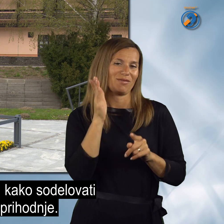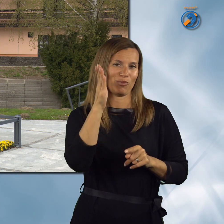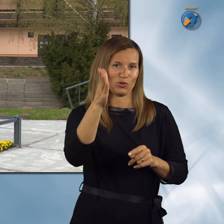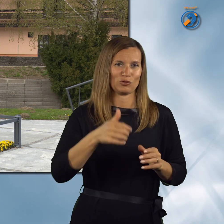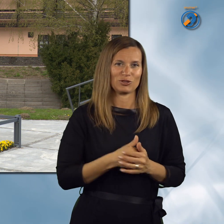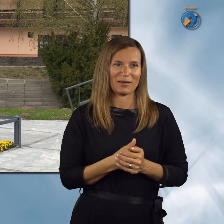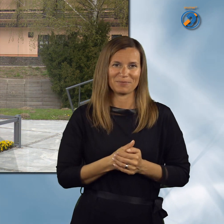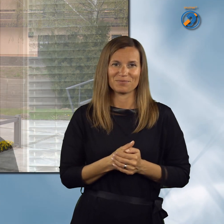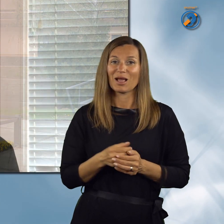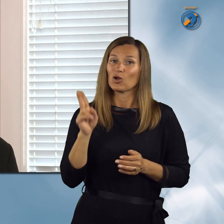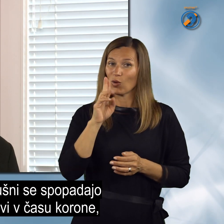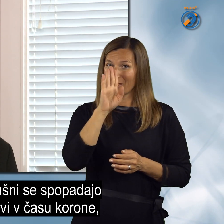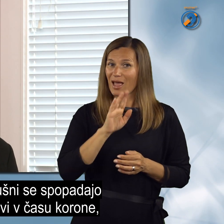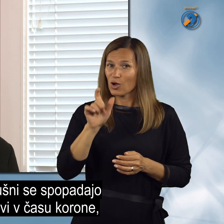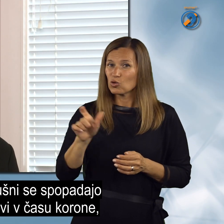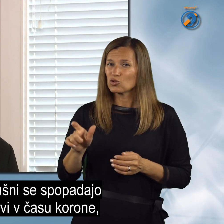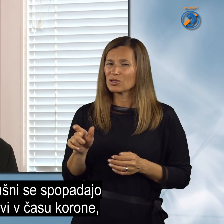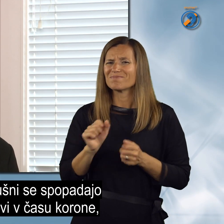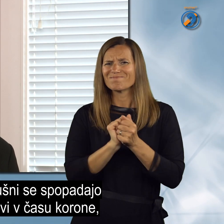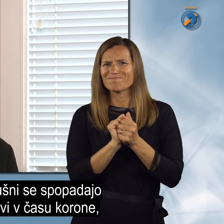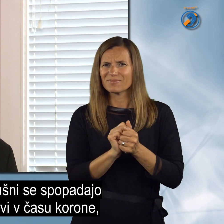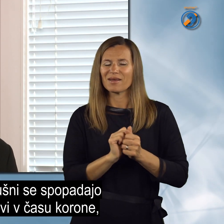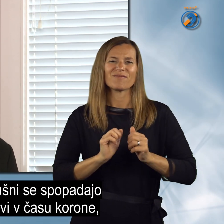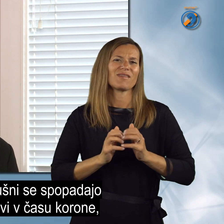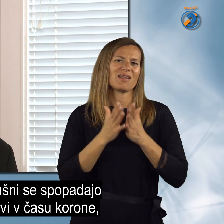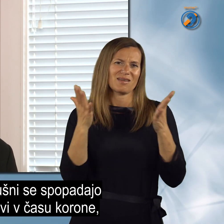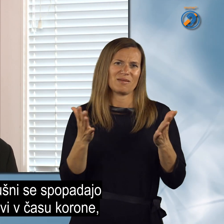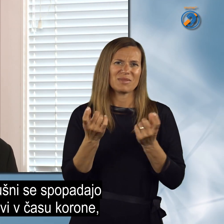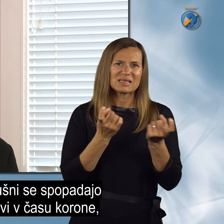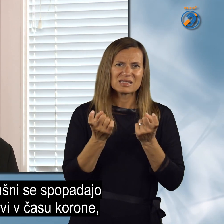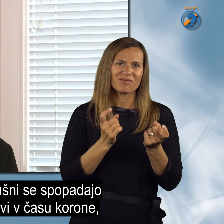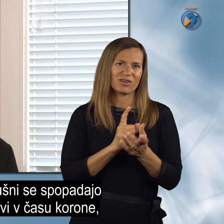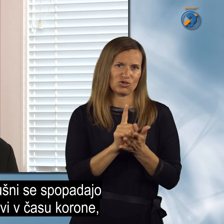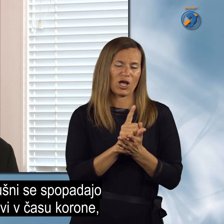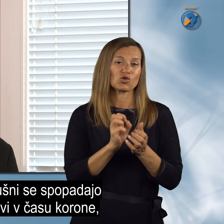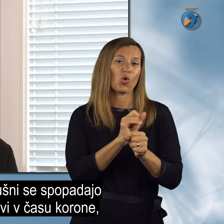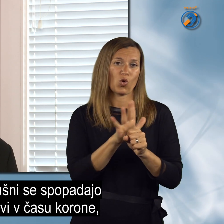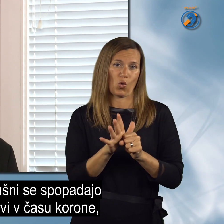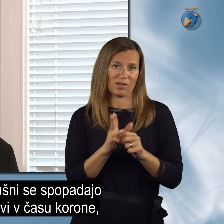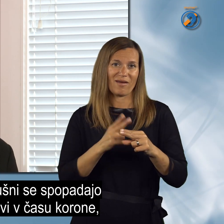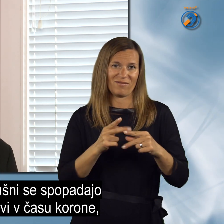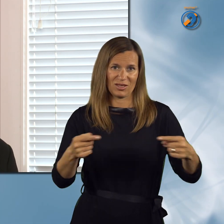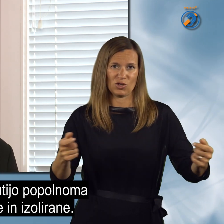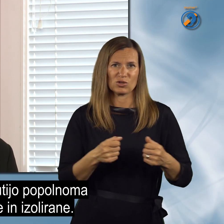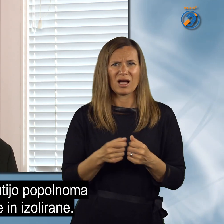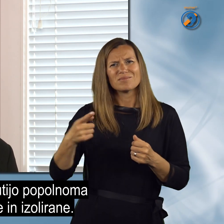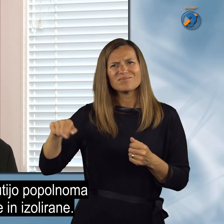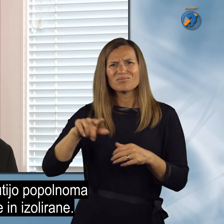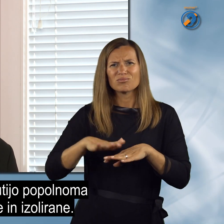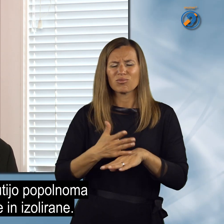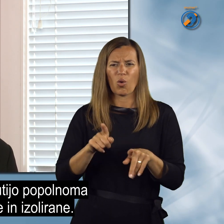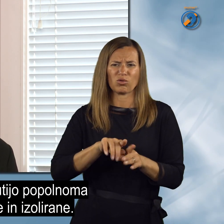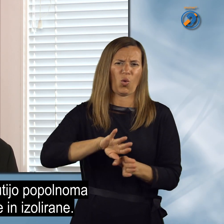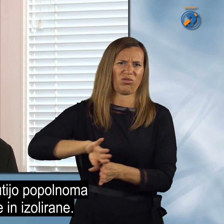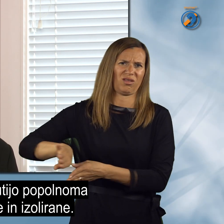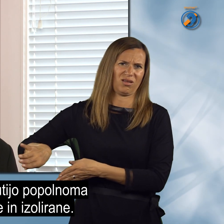prihodnje. Gluhi in naglušni se spopadajo z velikimi izzivi v času koronavirusa, saj se